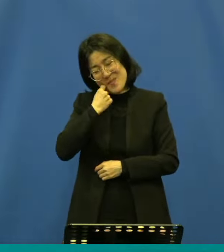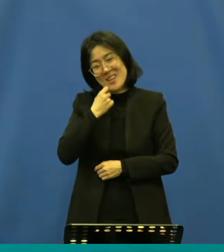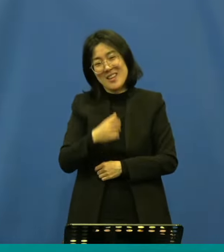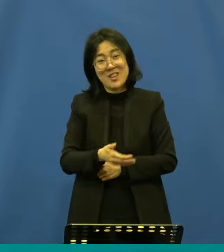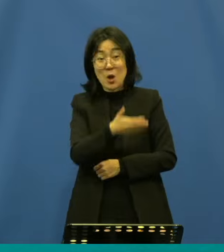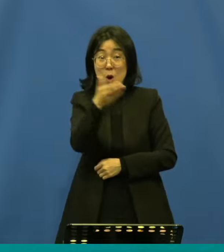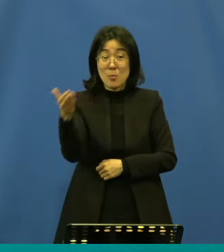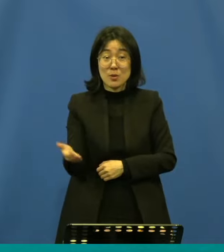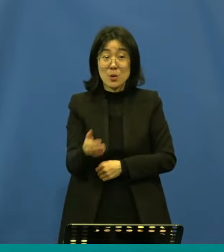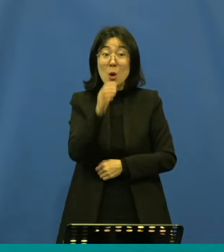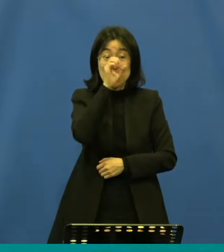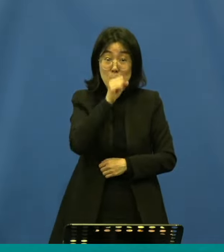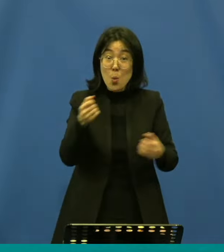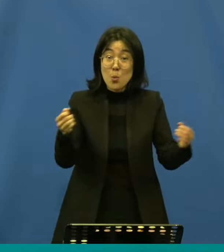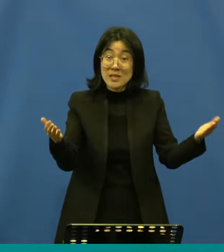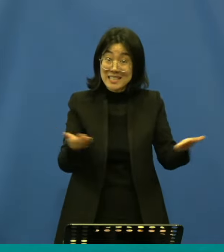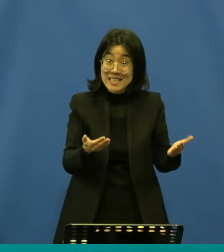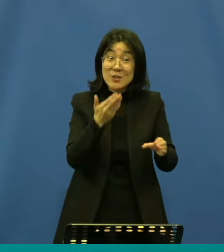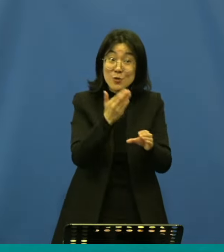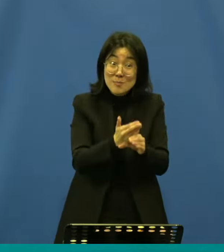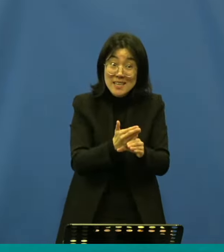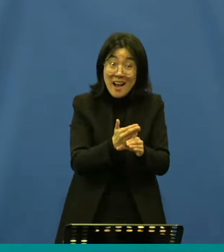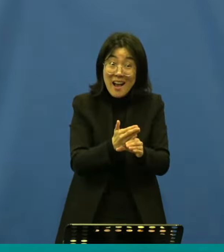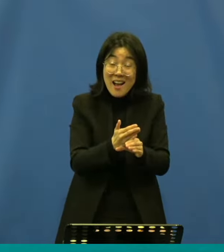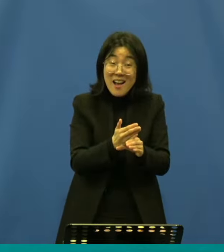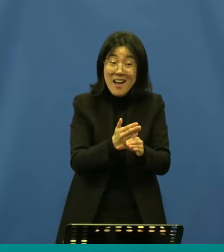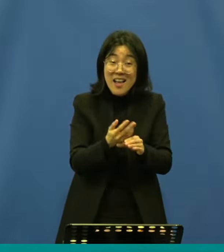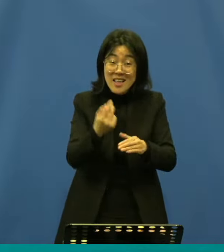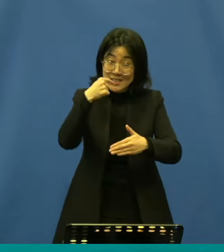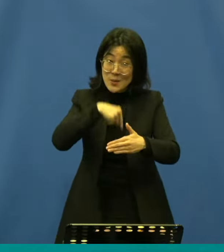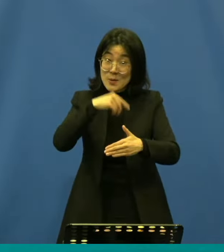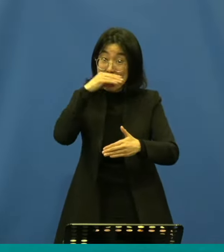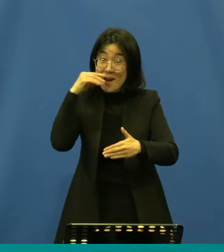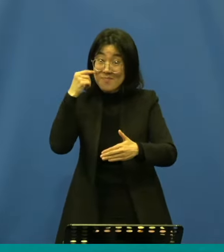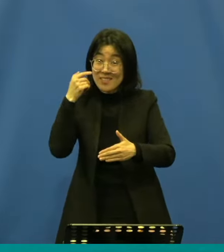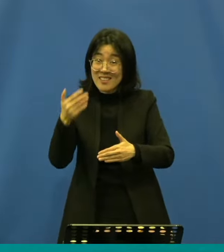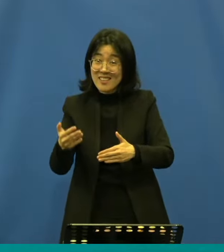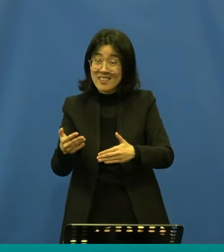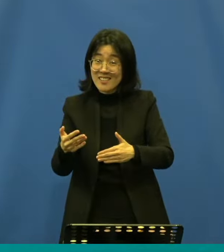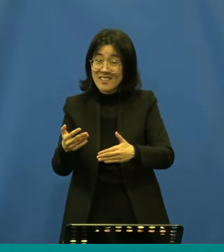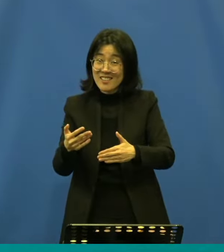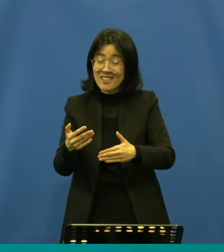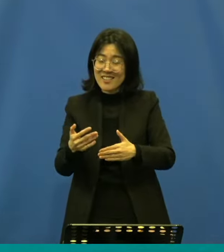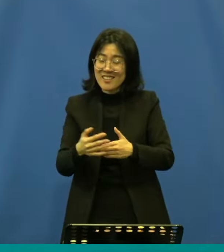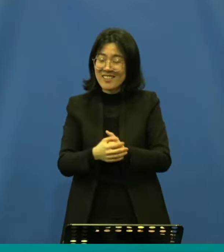내가 옳은 일을 한다고 다 옳은 사람도 아닙니다. 옳은 일을 하는데 옳은 사람이 아닐 수도 있습니다.